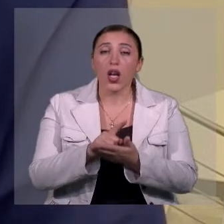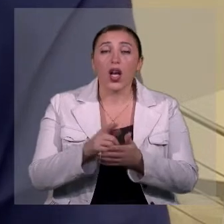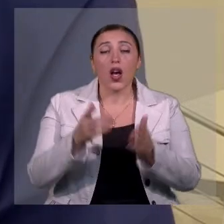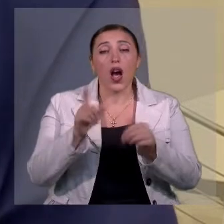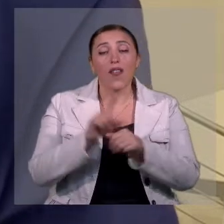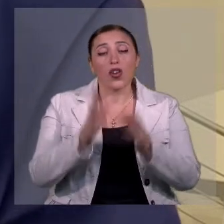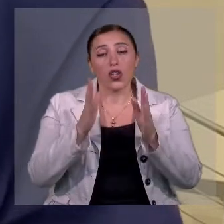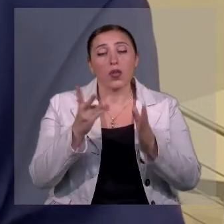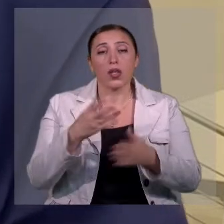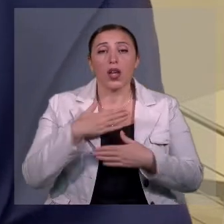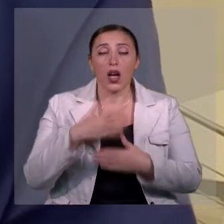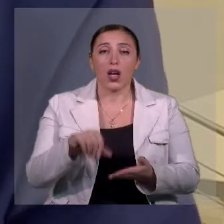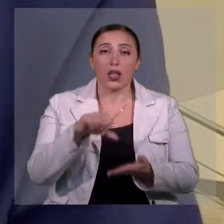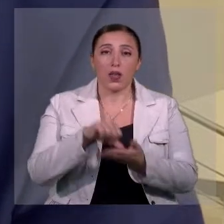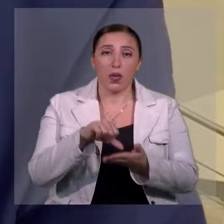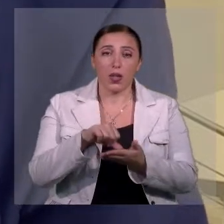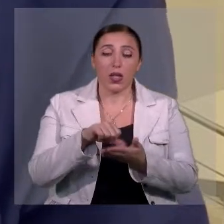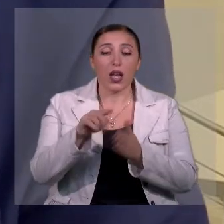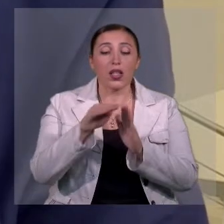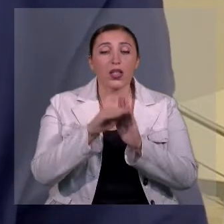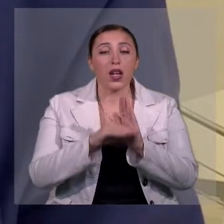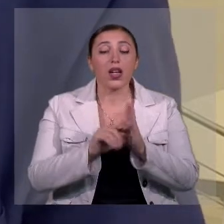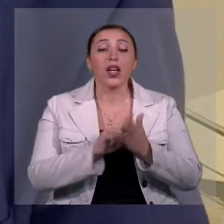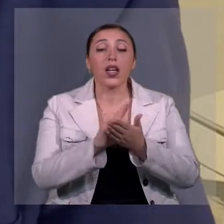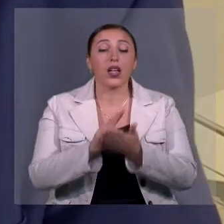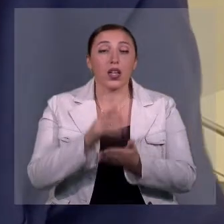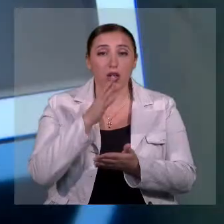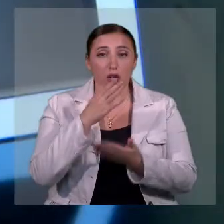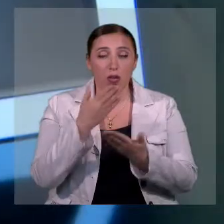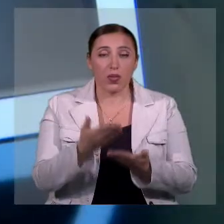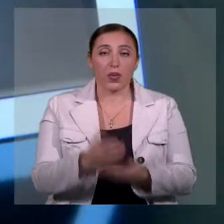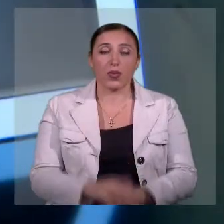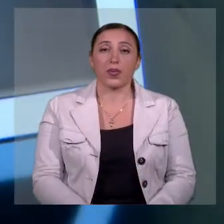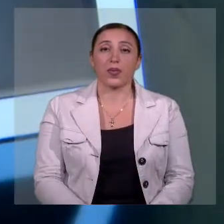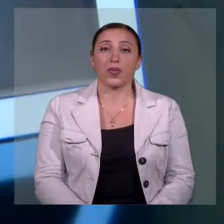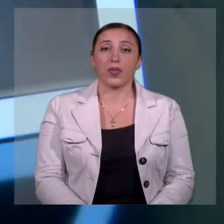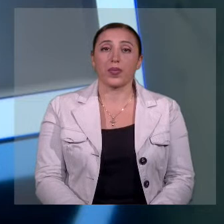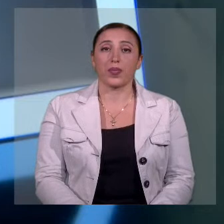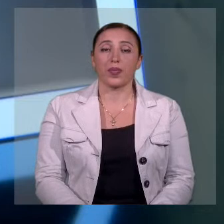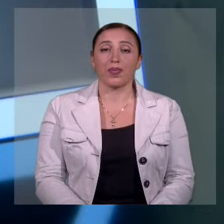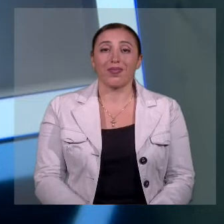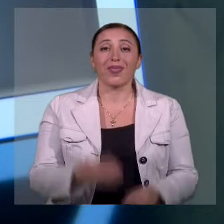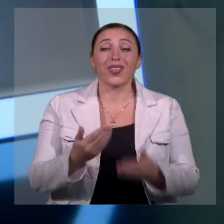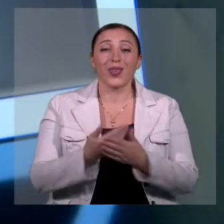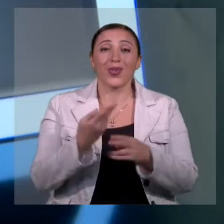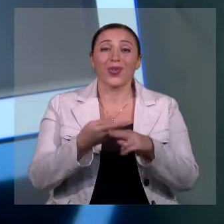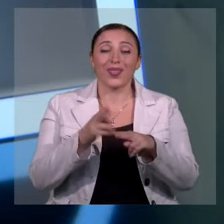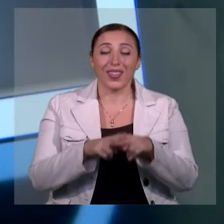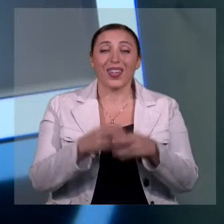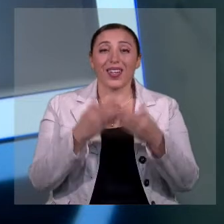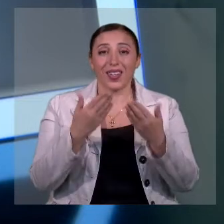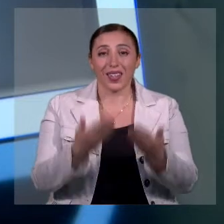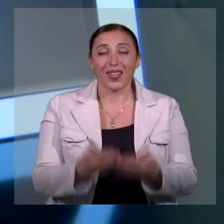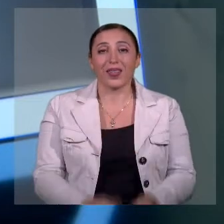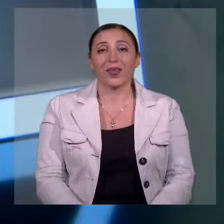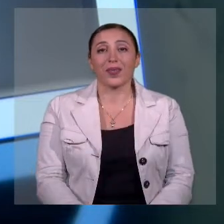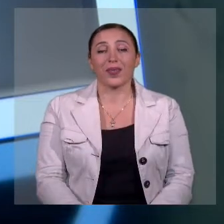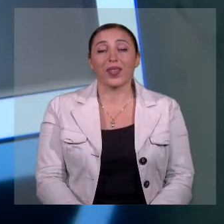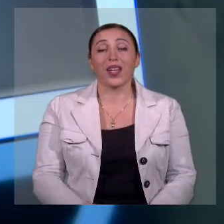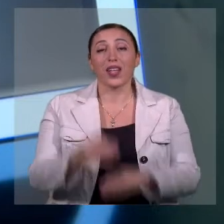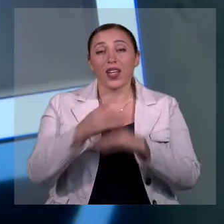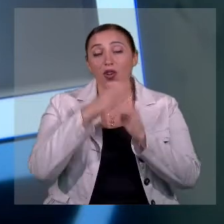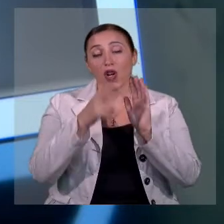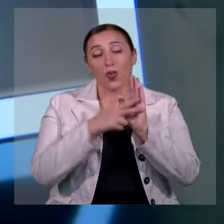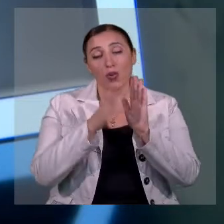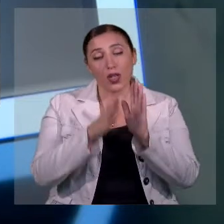ավելի ակտիվ մասնակցություն ունենալ նախագծի քննարկման և ընդունմանը։ Սրանք էին ժամինորությունները ուղիղ եթերում,